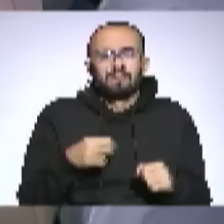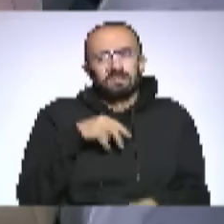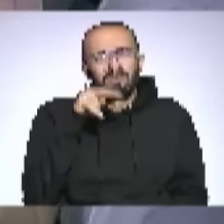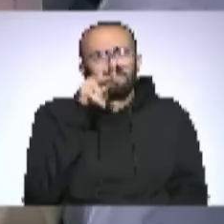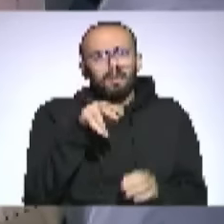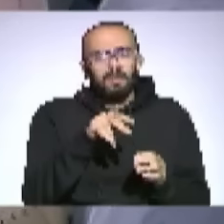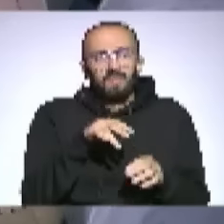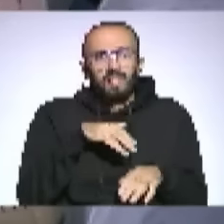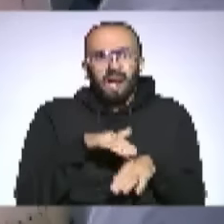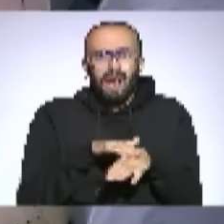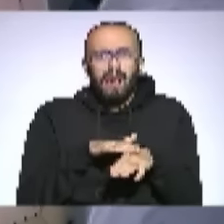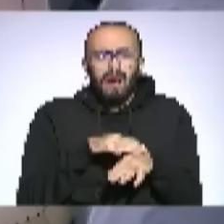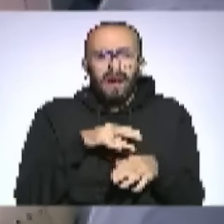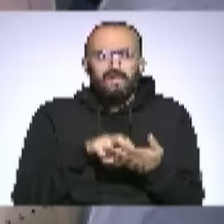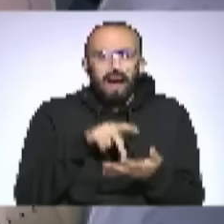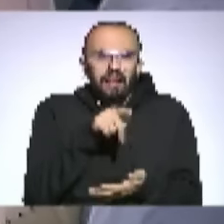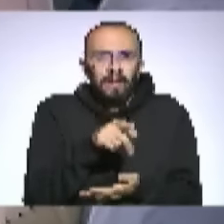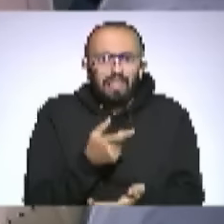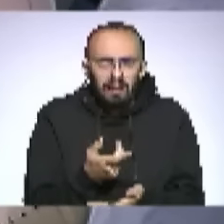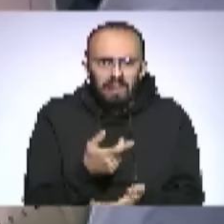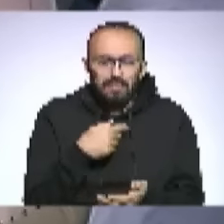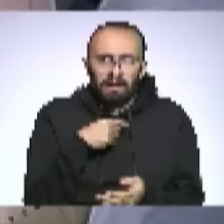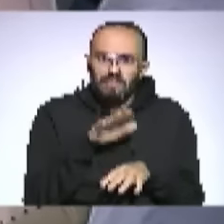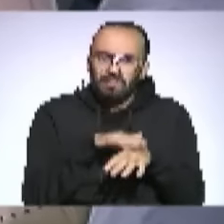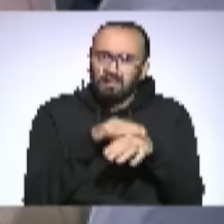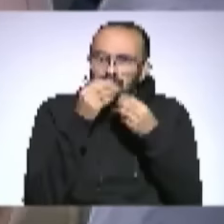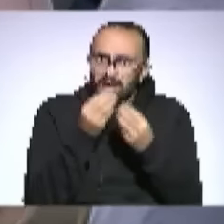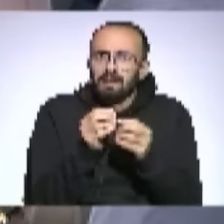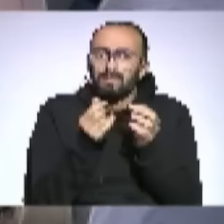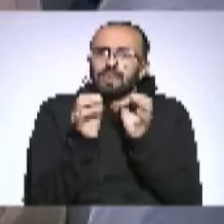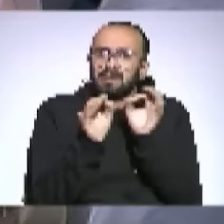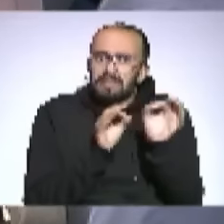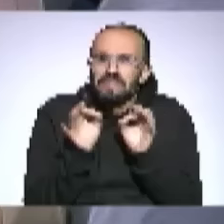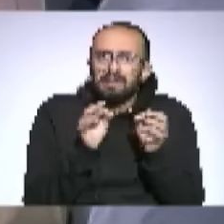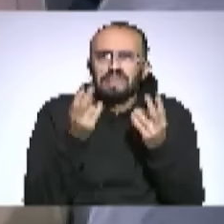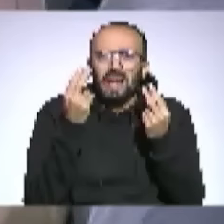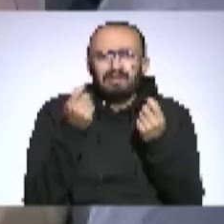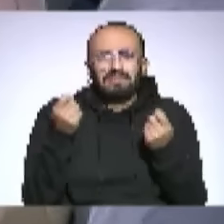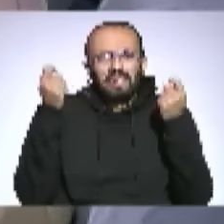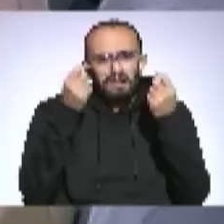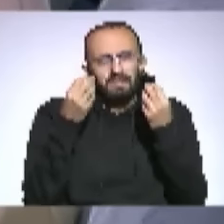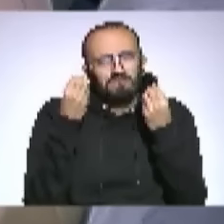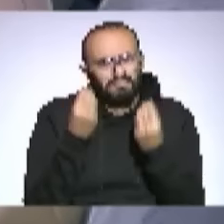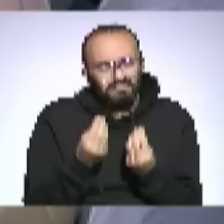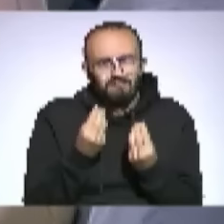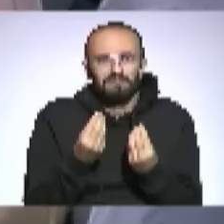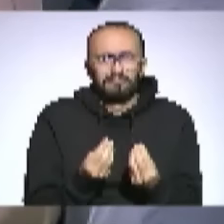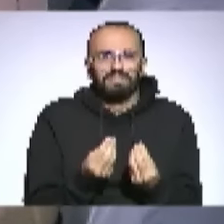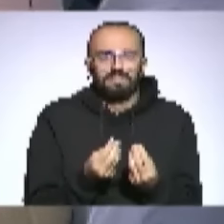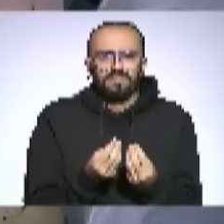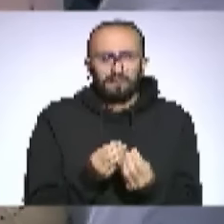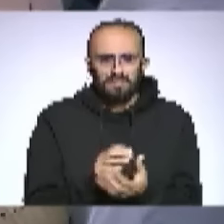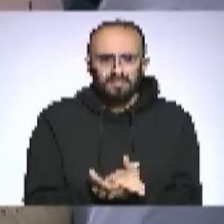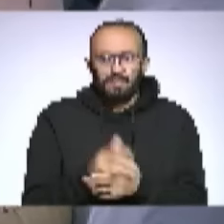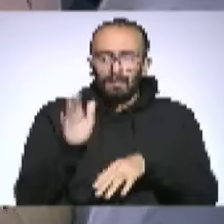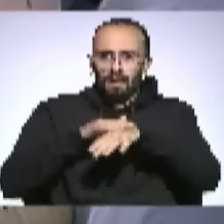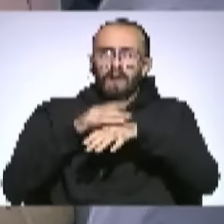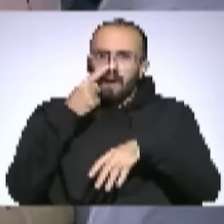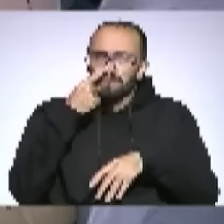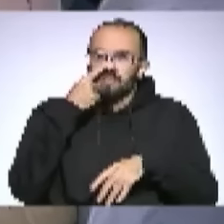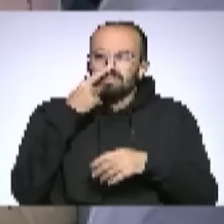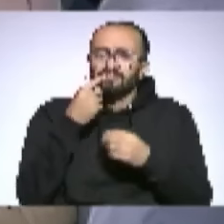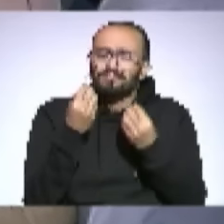وخايفه على تعبه وخايفه على فلوسه وبنصح بقول له يا ابني يعني بلاش ادلع بلاش تدلع قوي كده بلاش كل حاجه يطلبوها